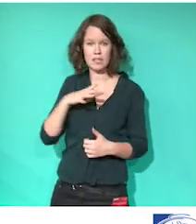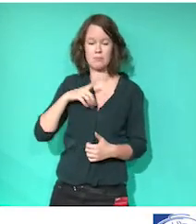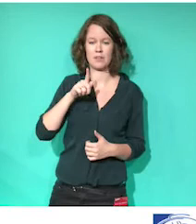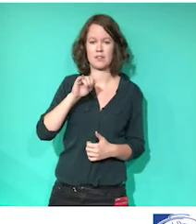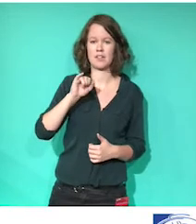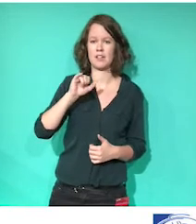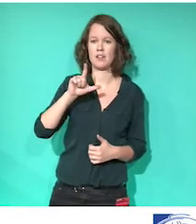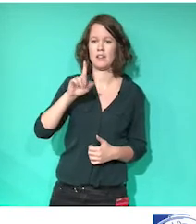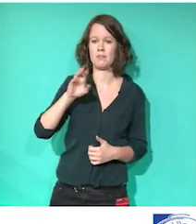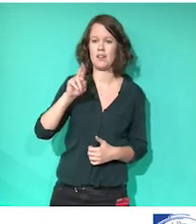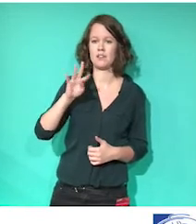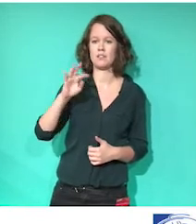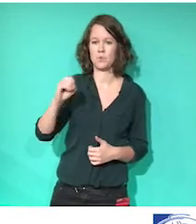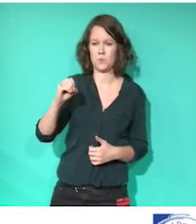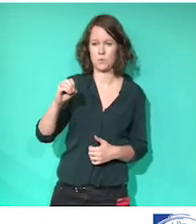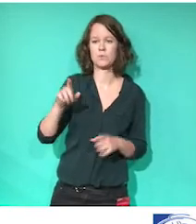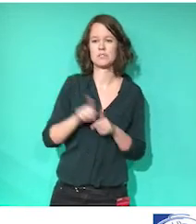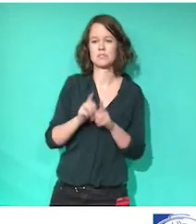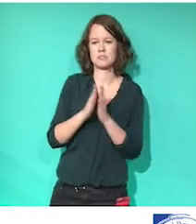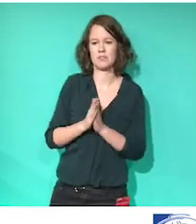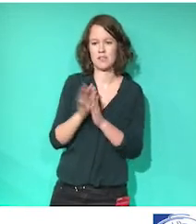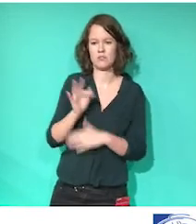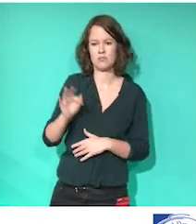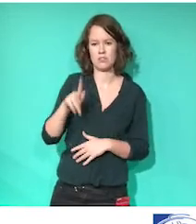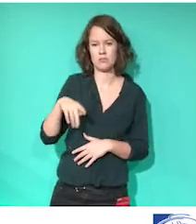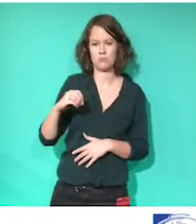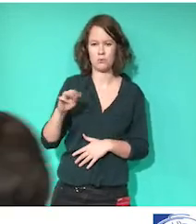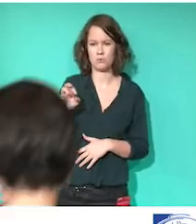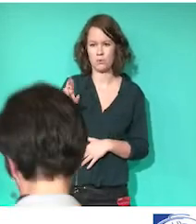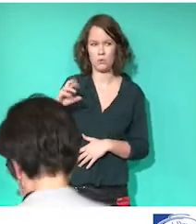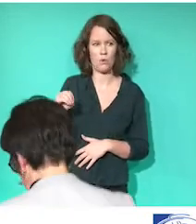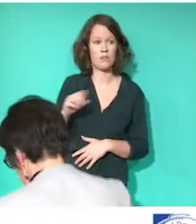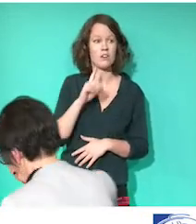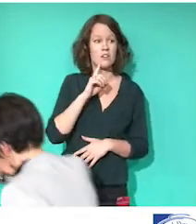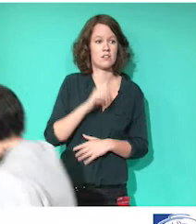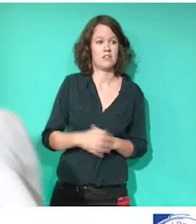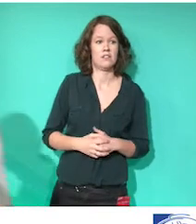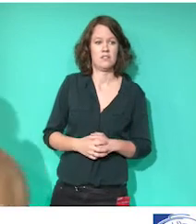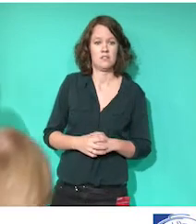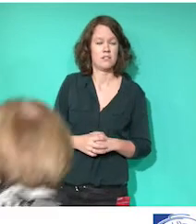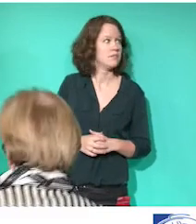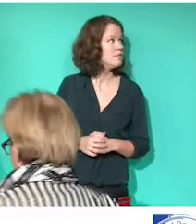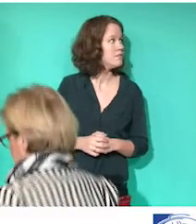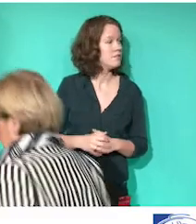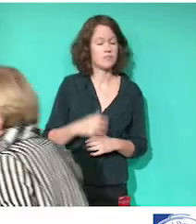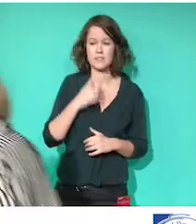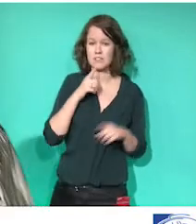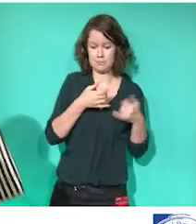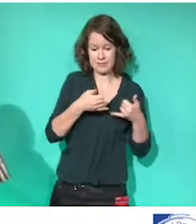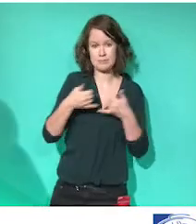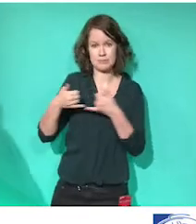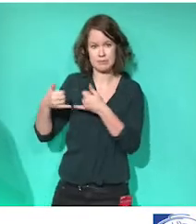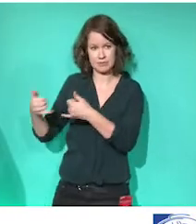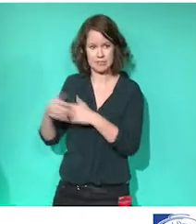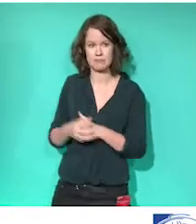et Marie-Françoise Potreau. Où êtes-vous ? Venez par là, mesdames, s'il vous plaît. Alors, nous avons plusieurs prix à remettre dans cette catégorie